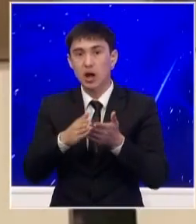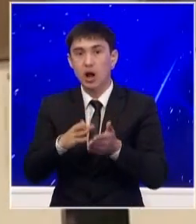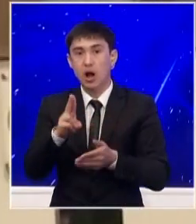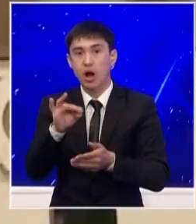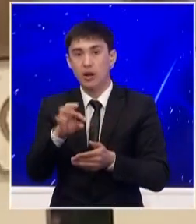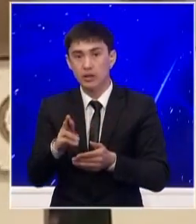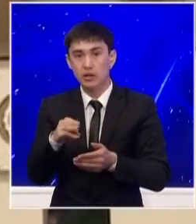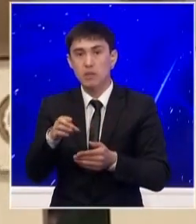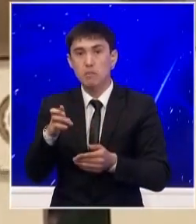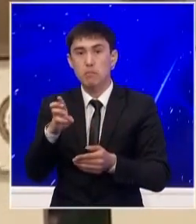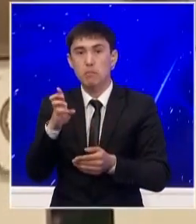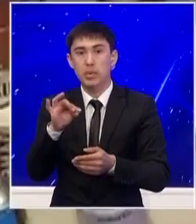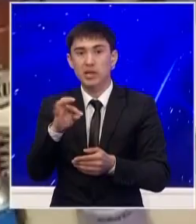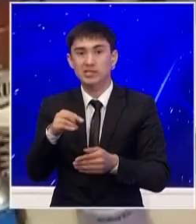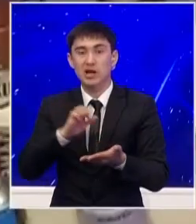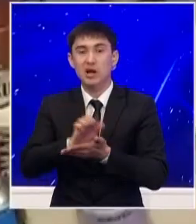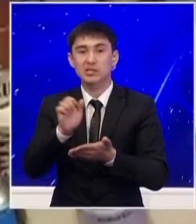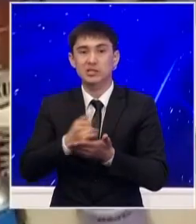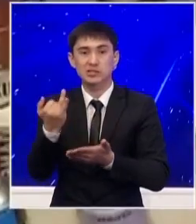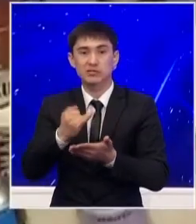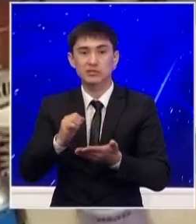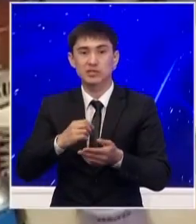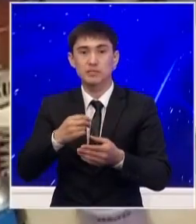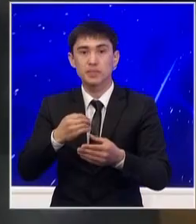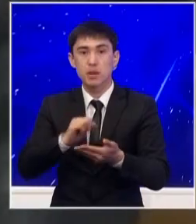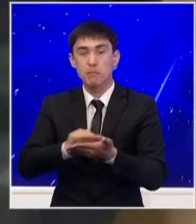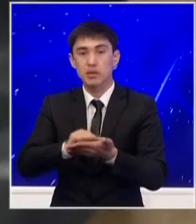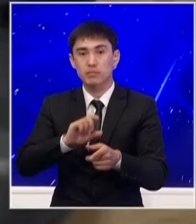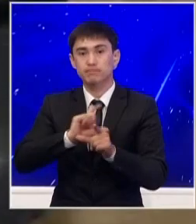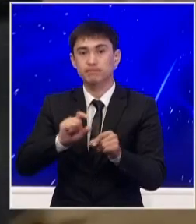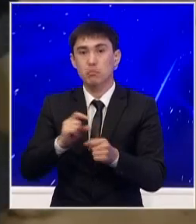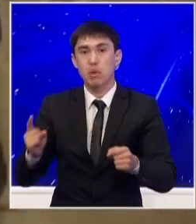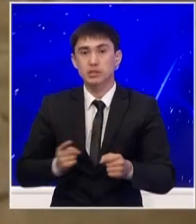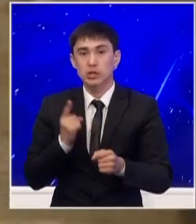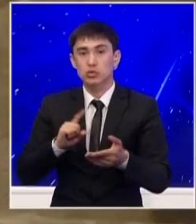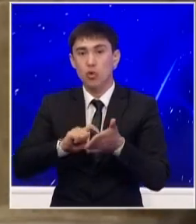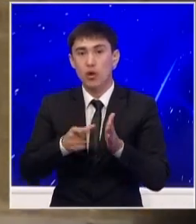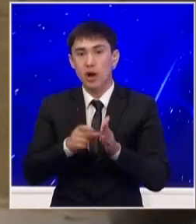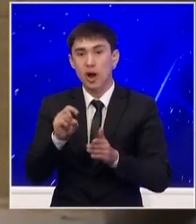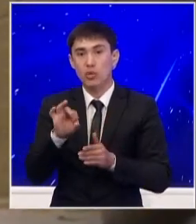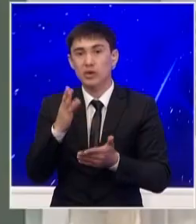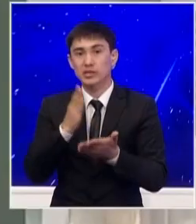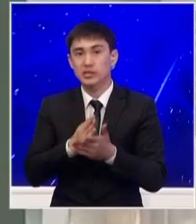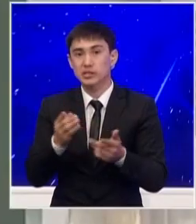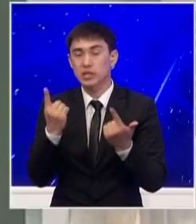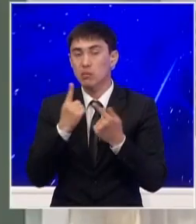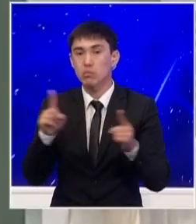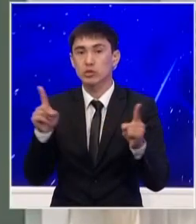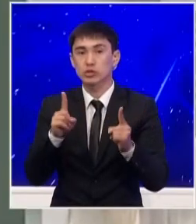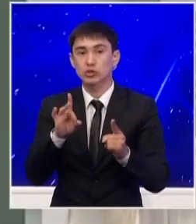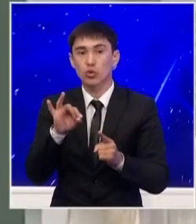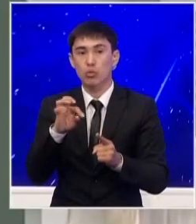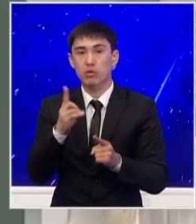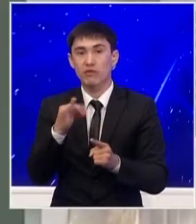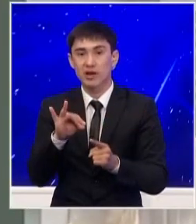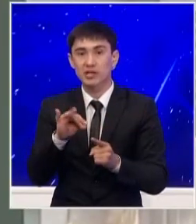Британская газета заинтересовалась мастером и посвятила материал казахстанцу. В мастерской Ануара есть необычные коконы, робот Валли